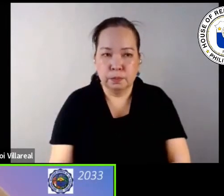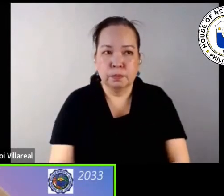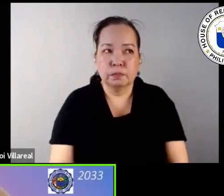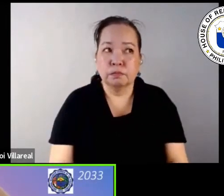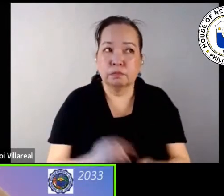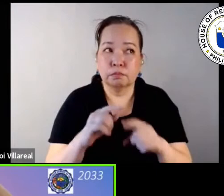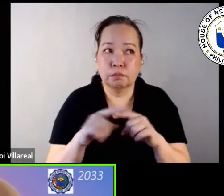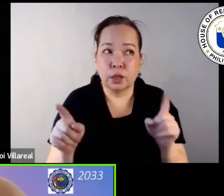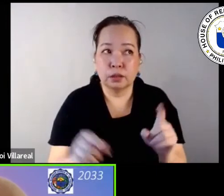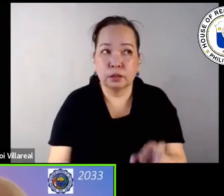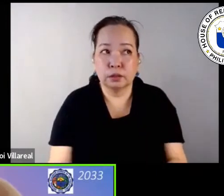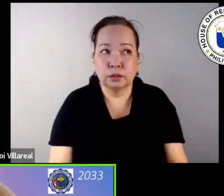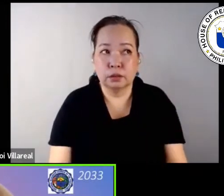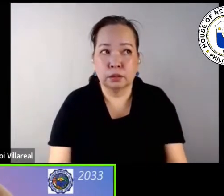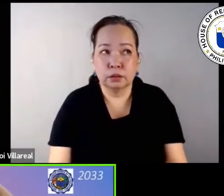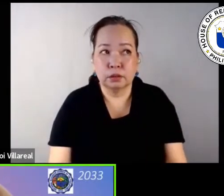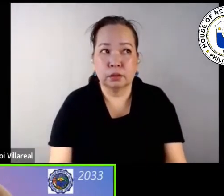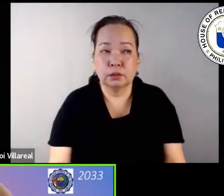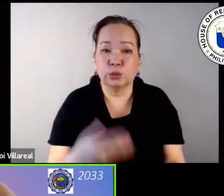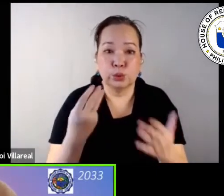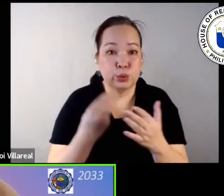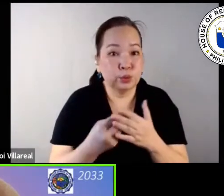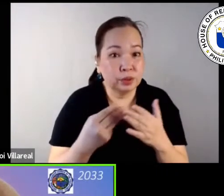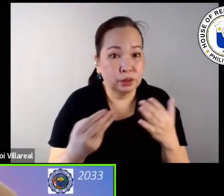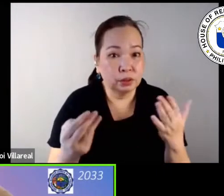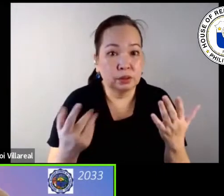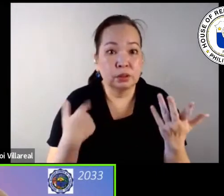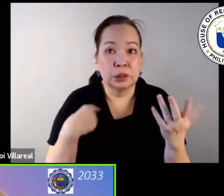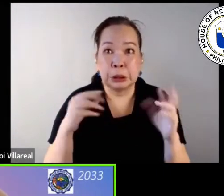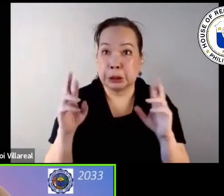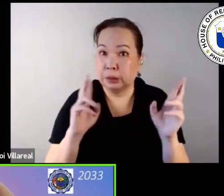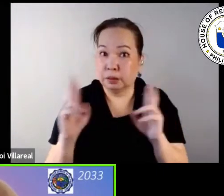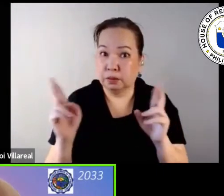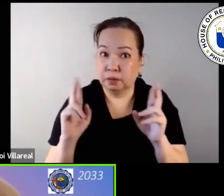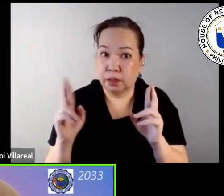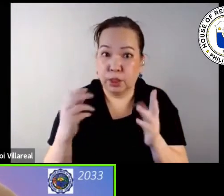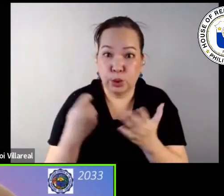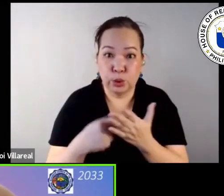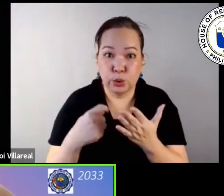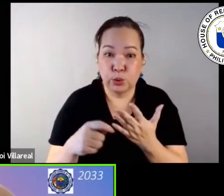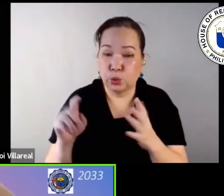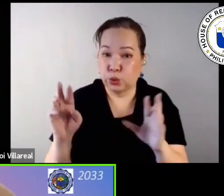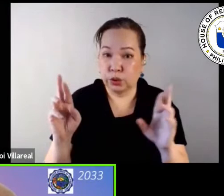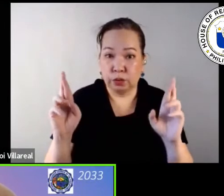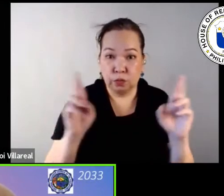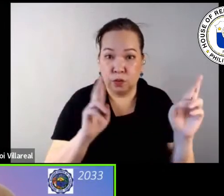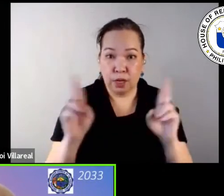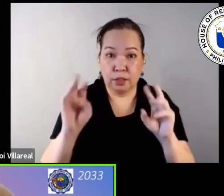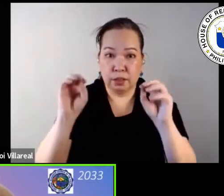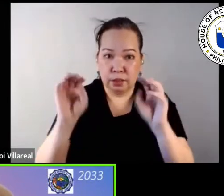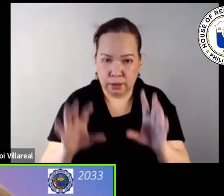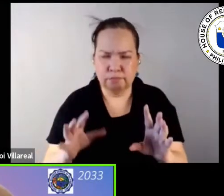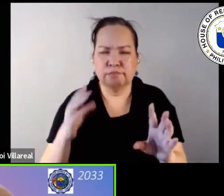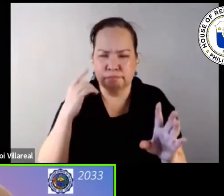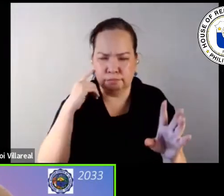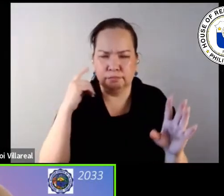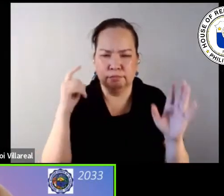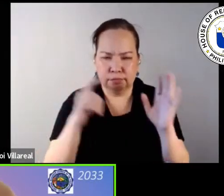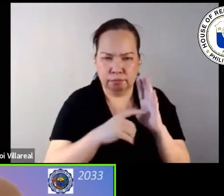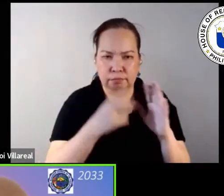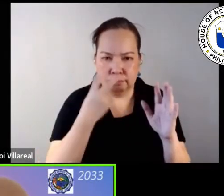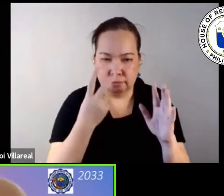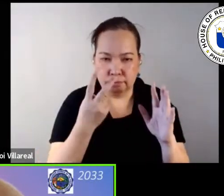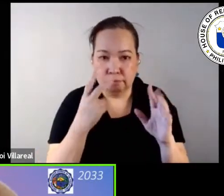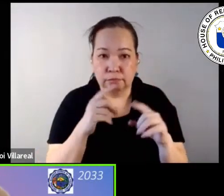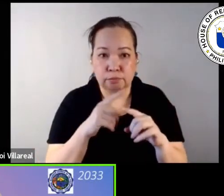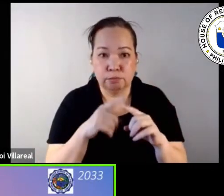Subalit, yung pong materyales, yung pong mga kahandaan ng mga guro, kinikilala po natin yan. Pero ang